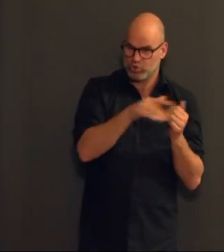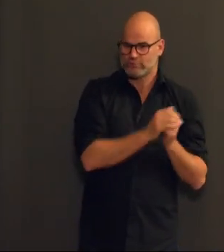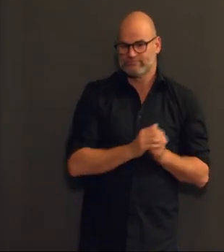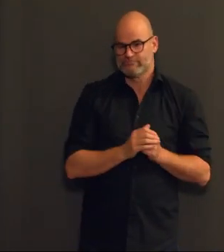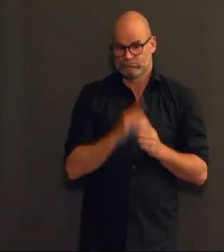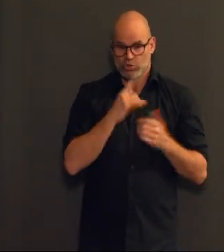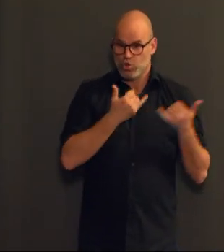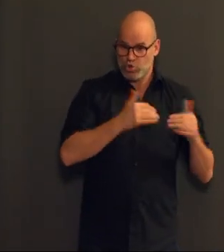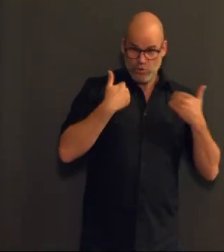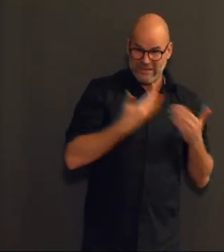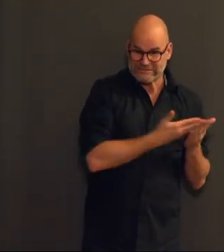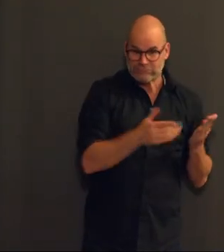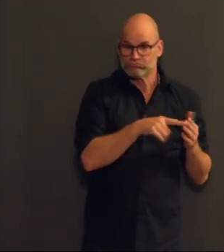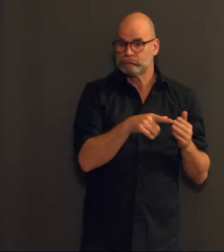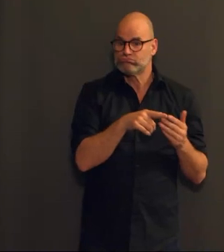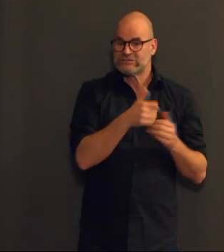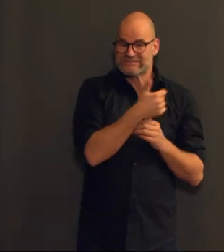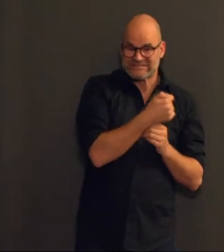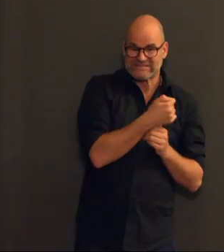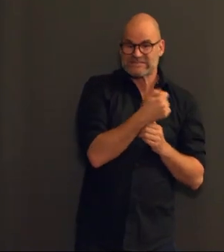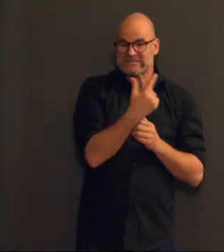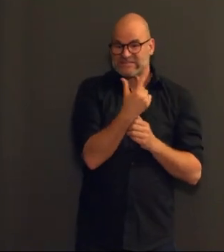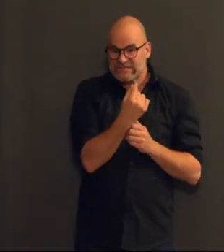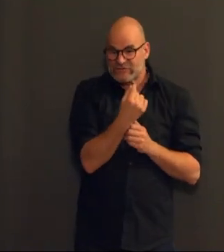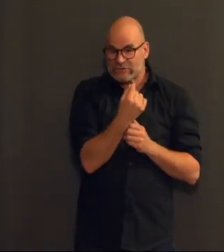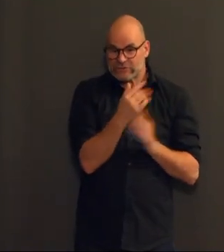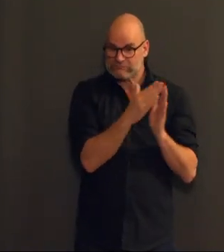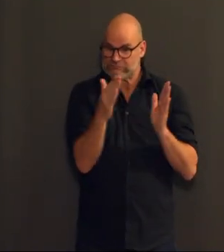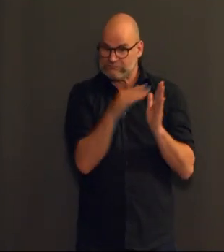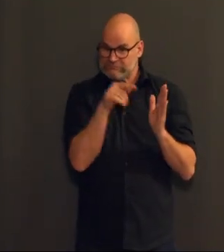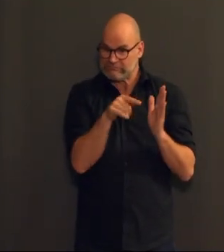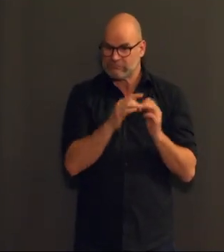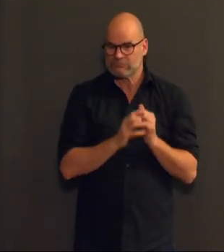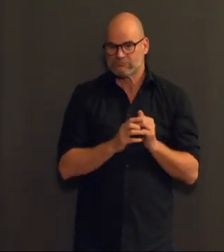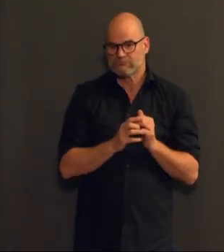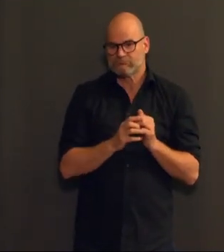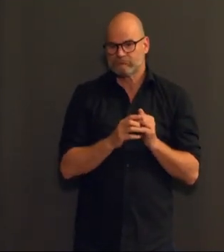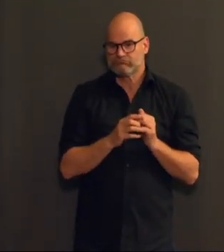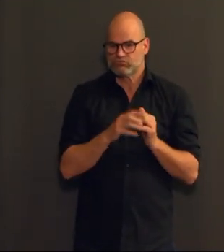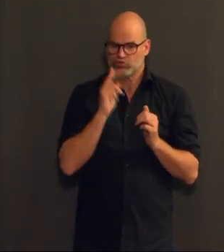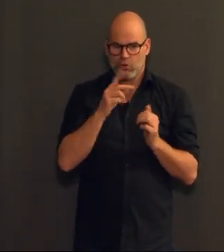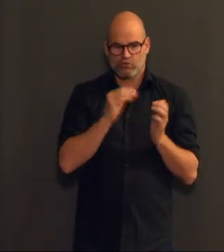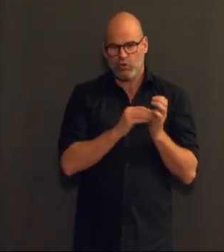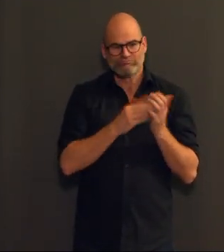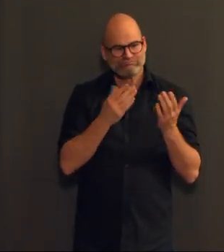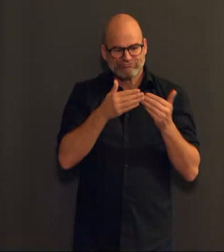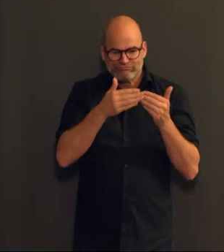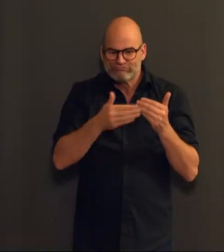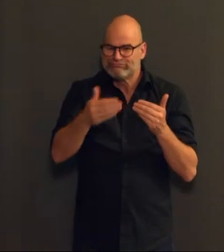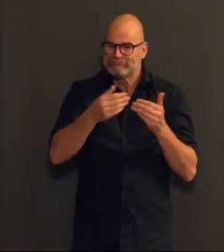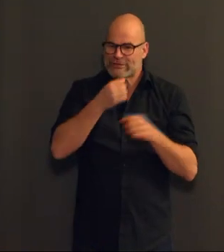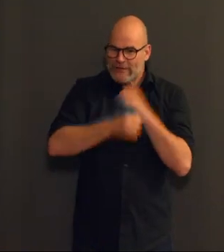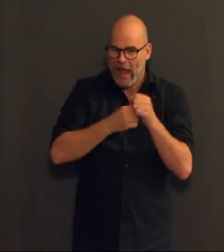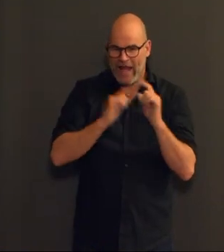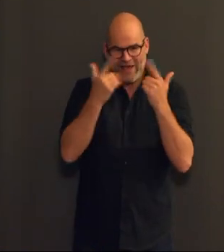jonge 80ers tussen. Mensen die vaak nog vele goede jaren voor de boeg hadden. Een van de